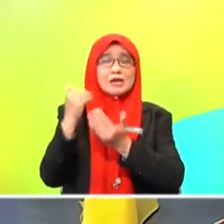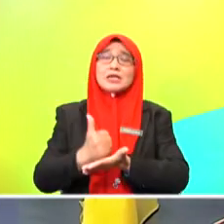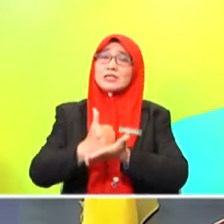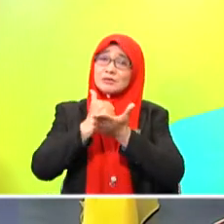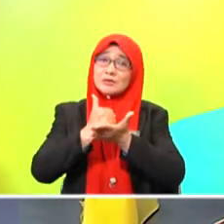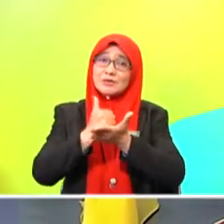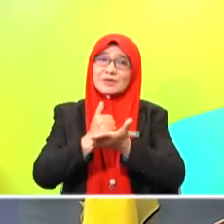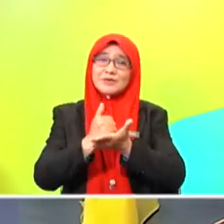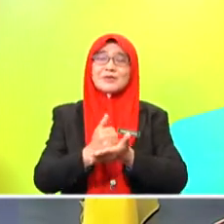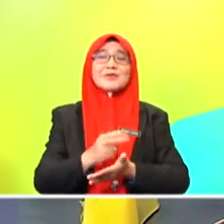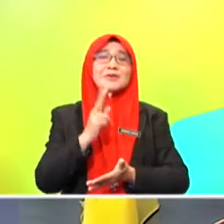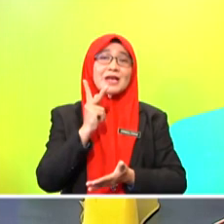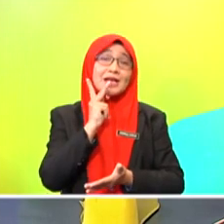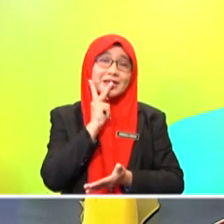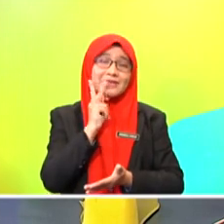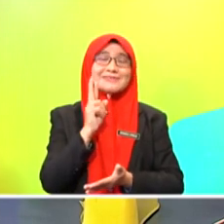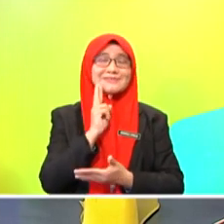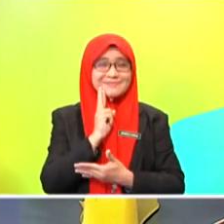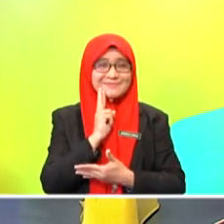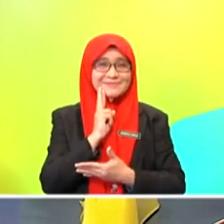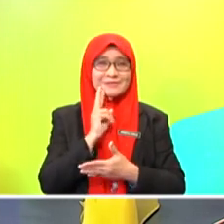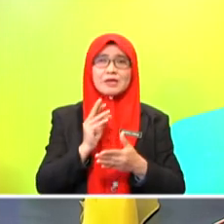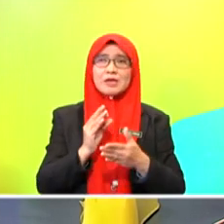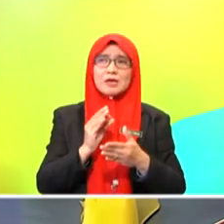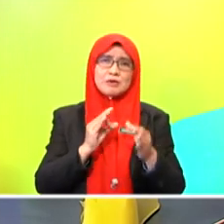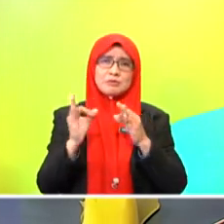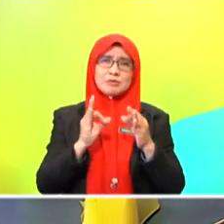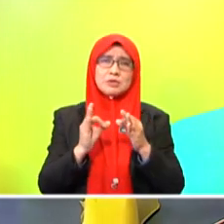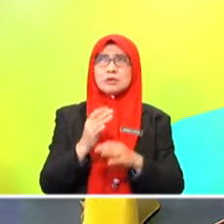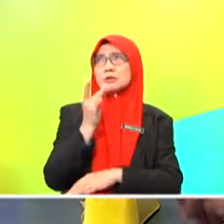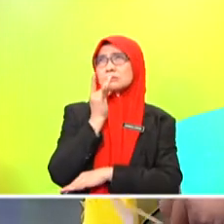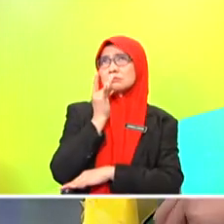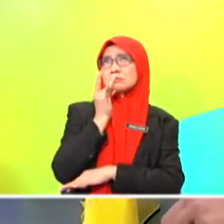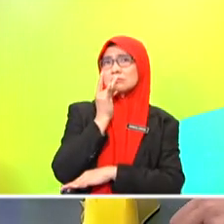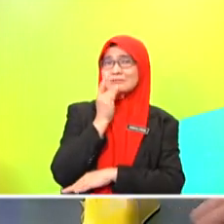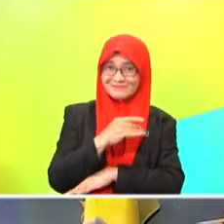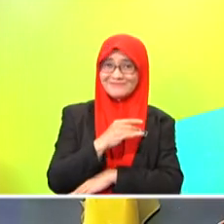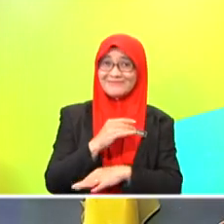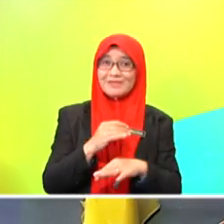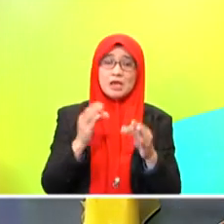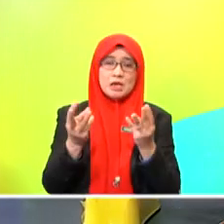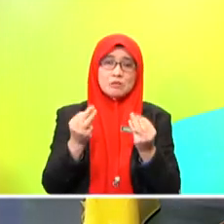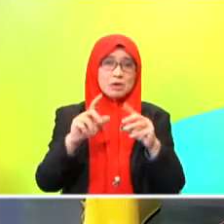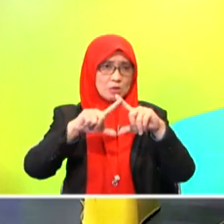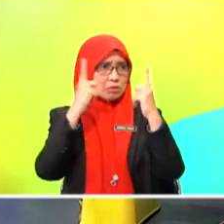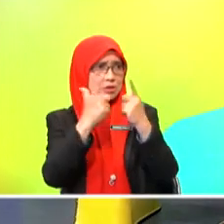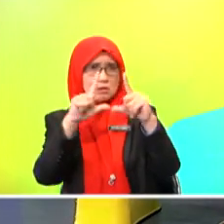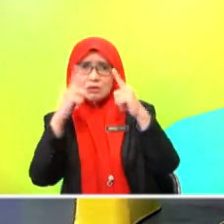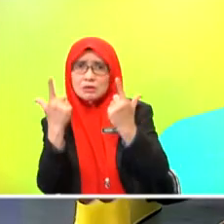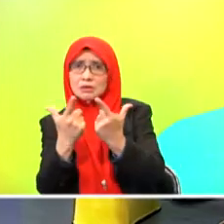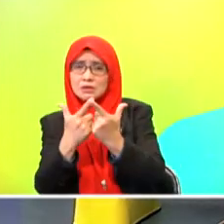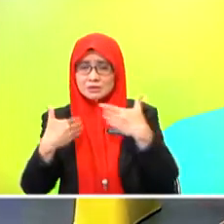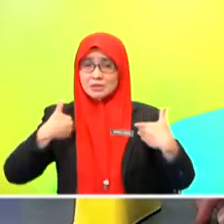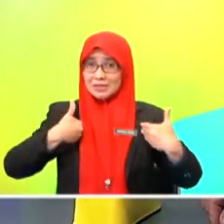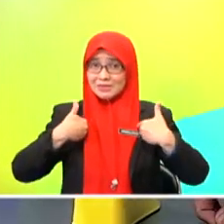sini. Sebab mungkin akan berlaku kekeliruan ke cikgu kan? Betul. Dalam mengklasifikasikan yang manakah